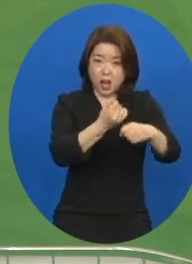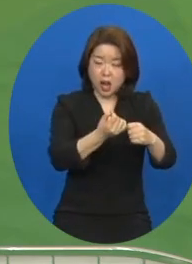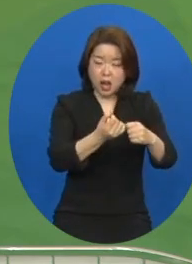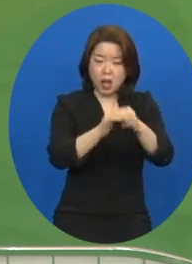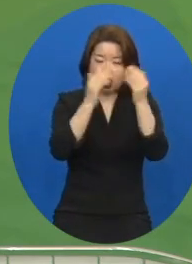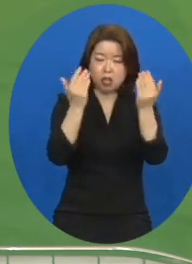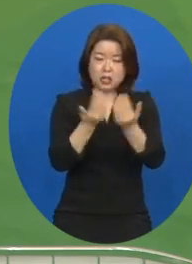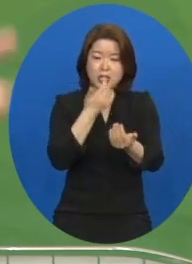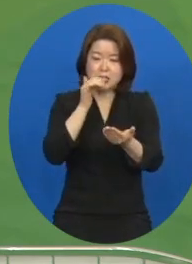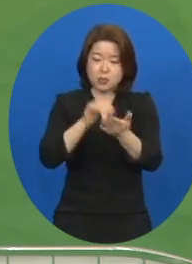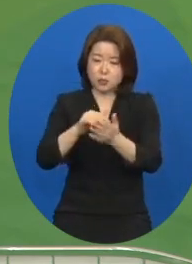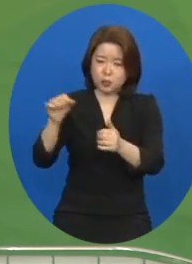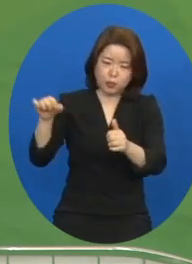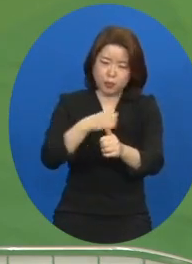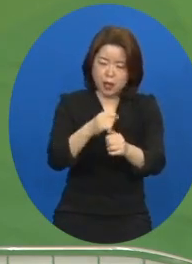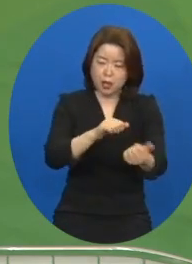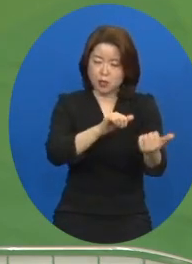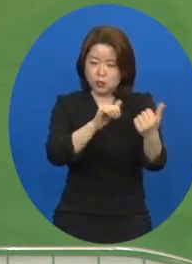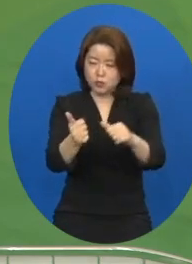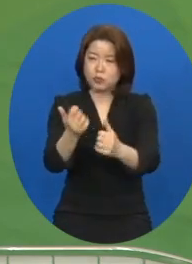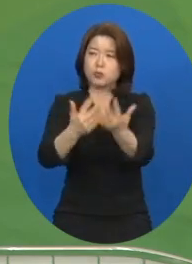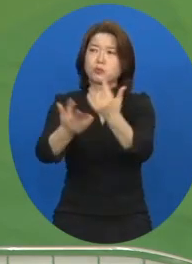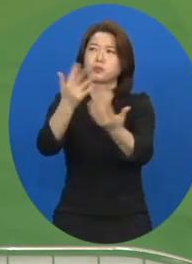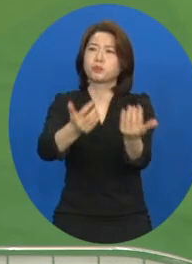돌에 맞아 죽고 불태워진 거예요.